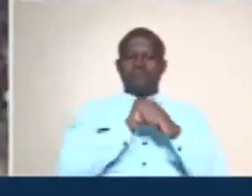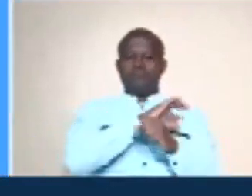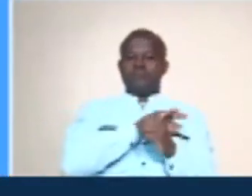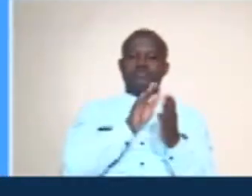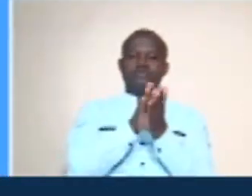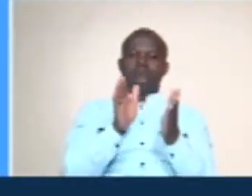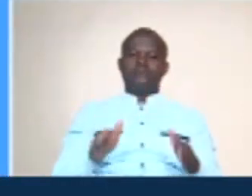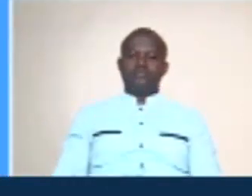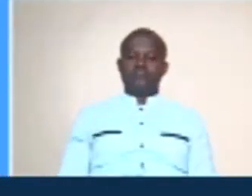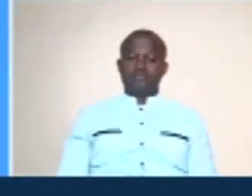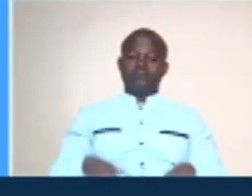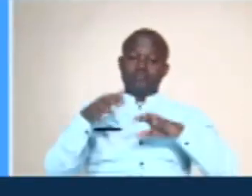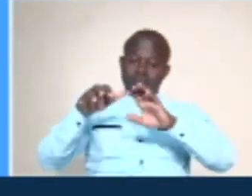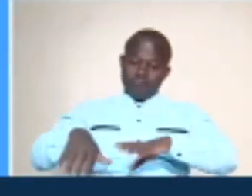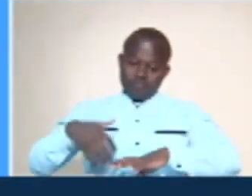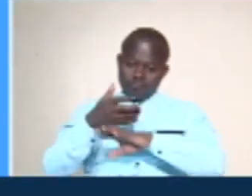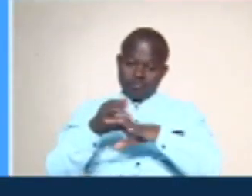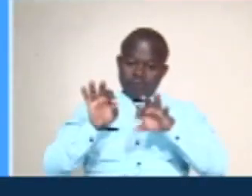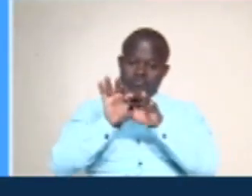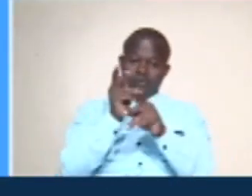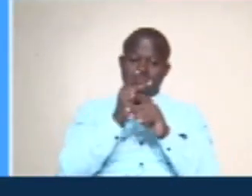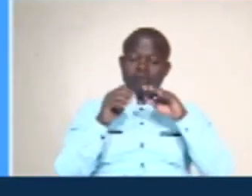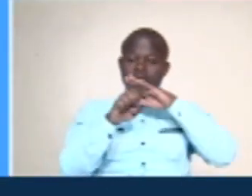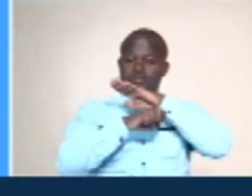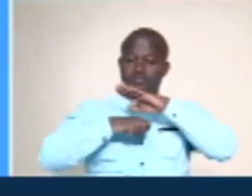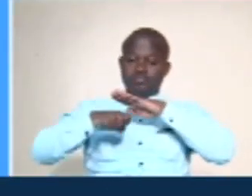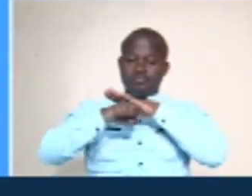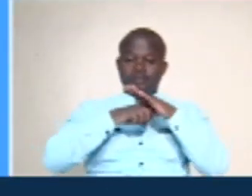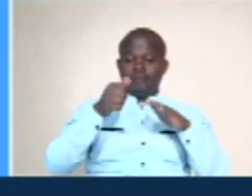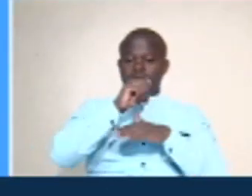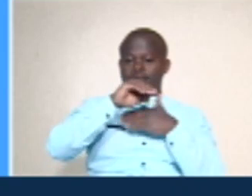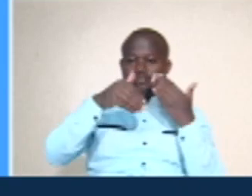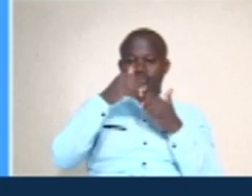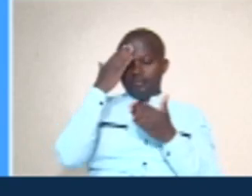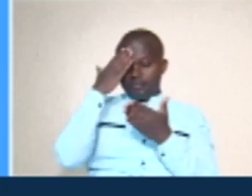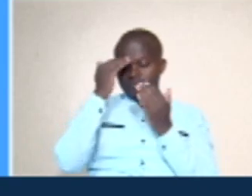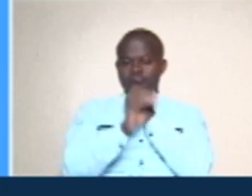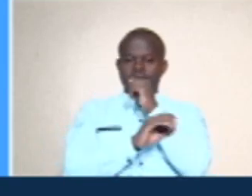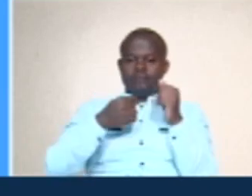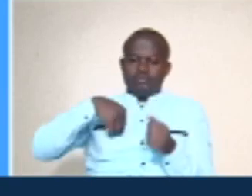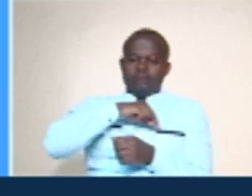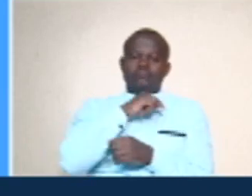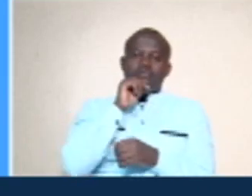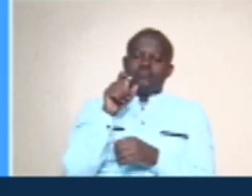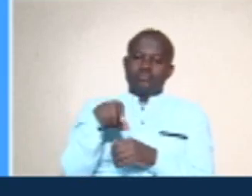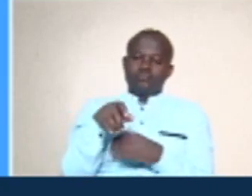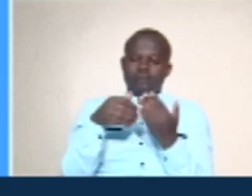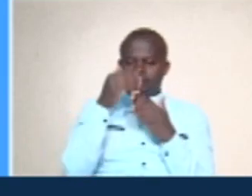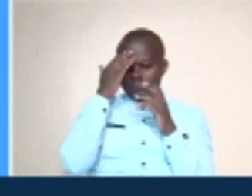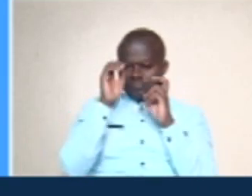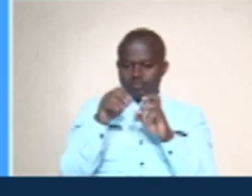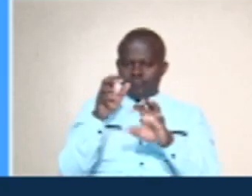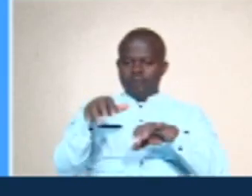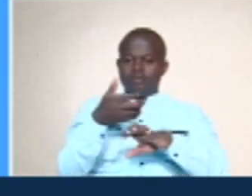z'abaturage. Ducukure twita ku bidukikije. Mwese murabizi iki gihugu cyacu ntabwo dukeneye kugira ngo nawe